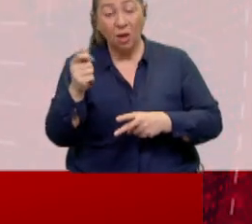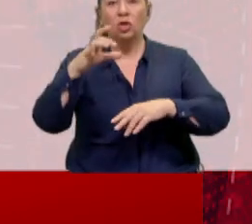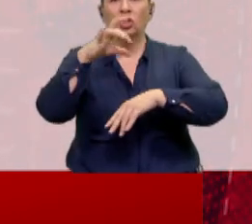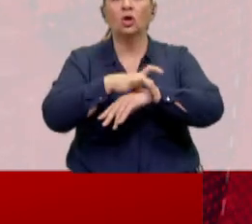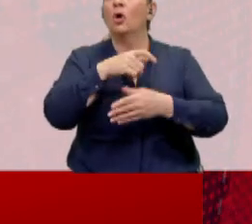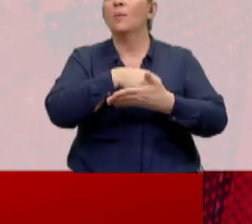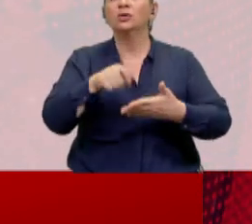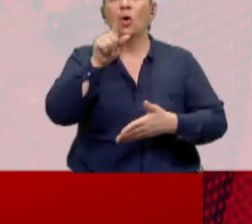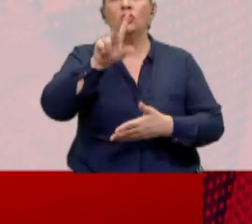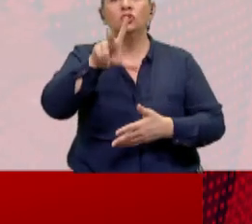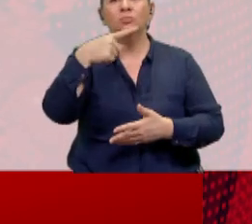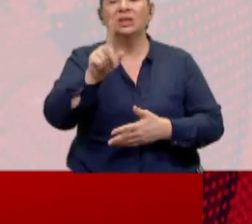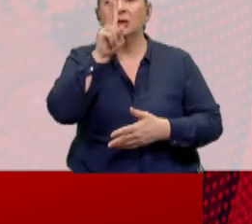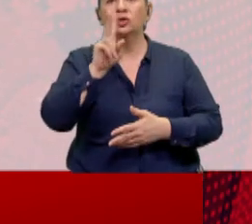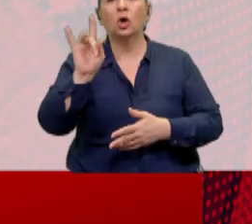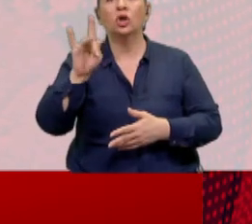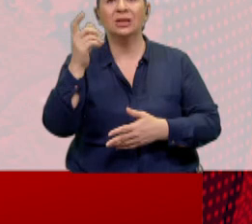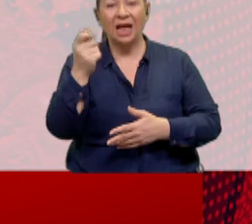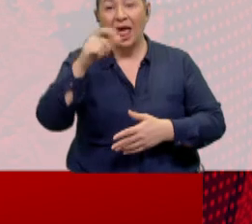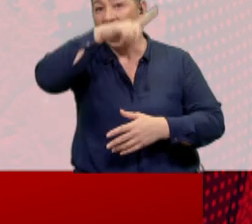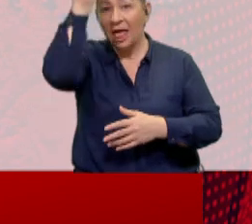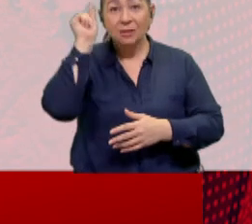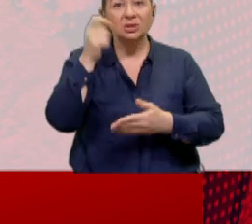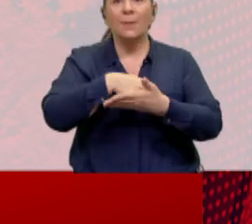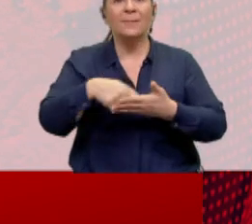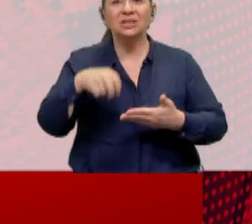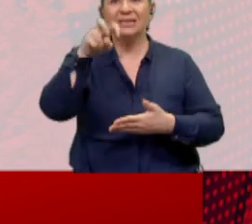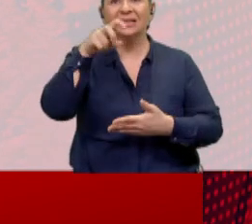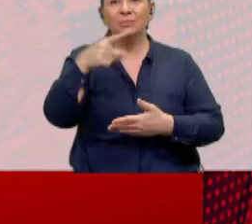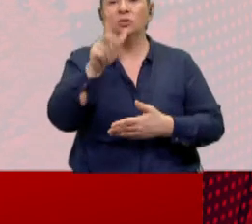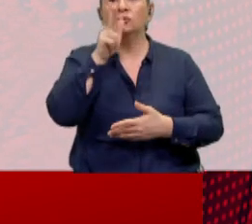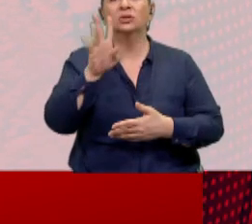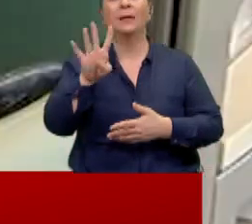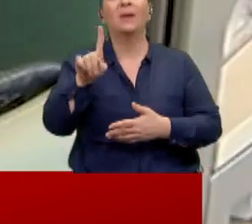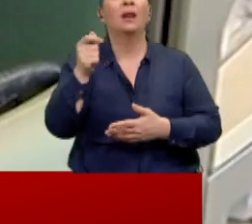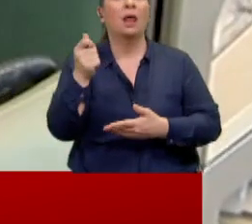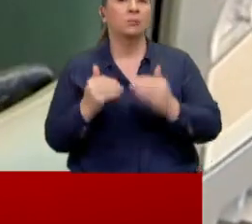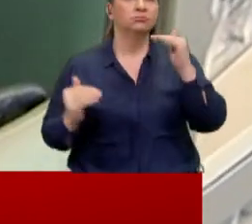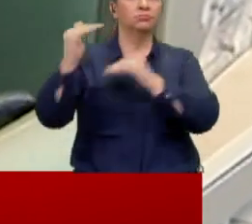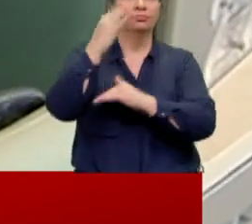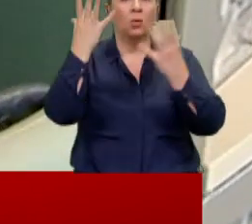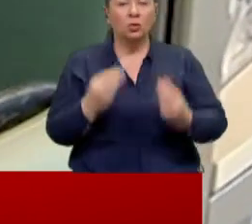doktor maaşı 13214 lira, hemşire maaşı ise 8341